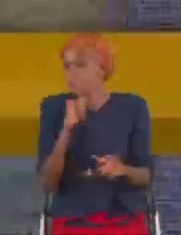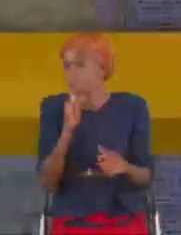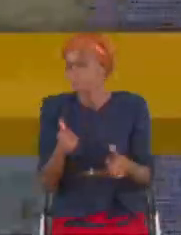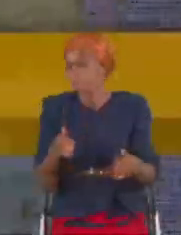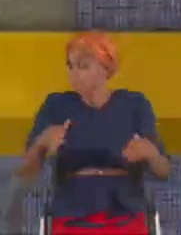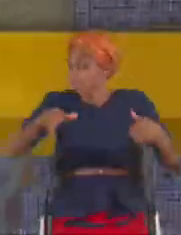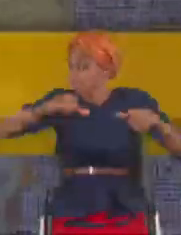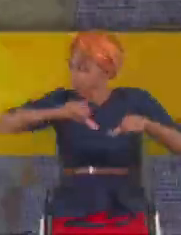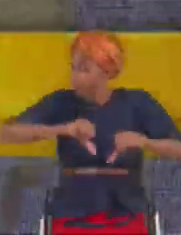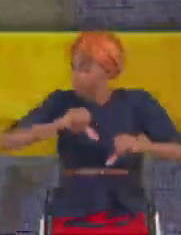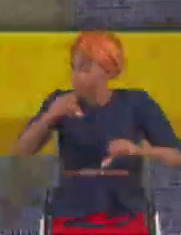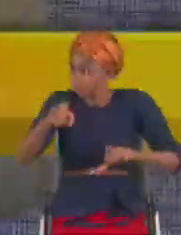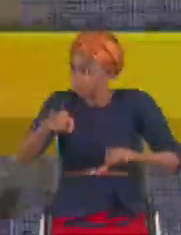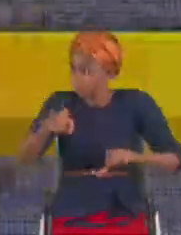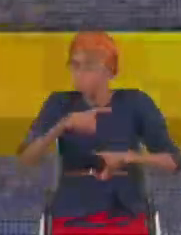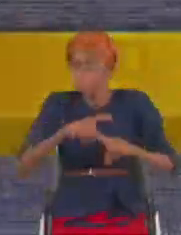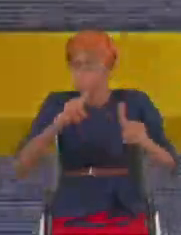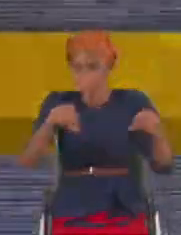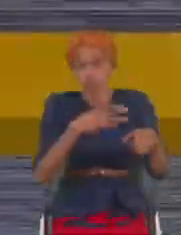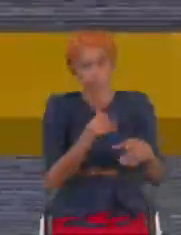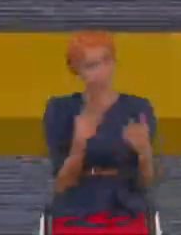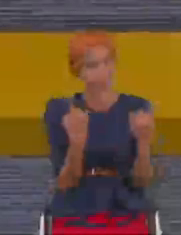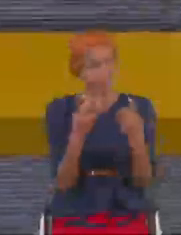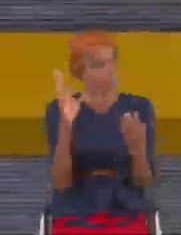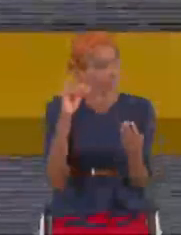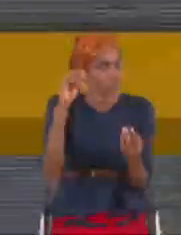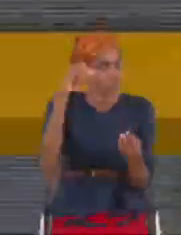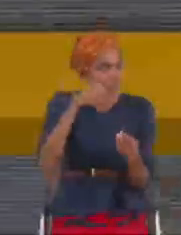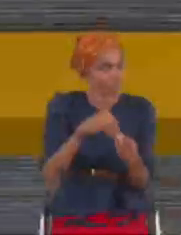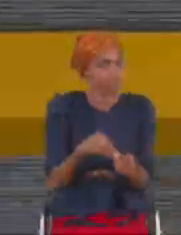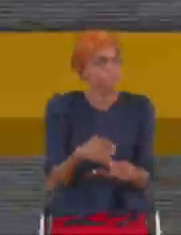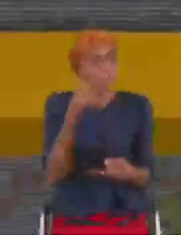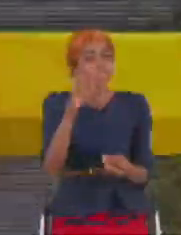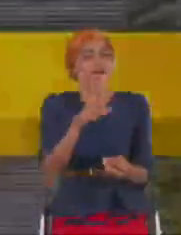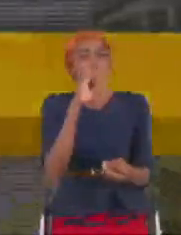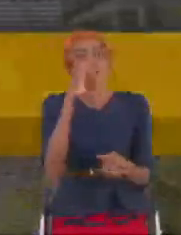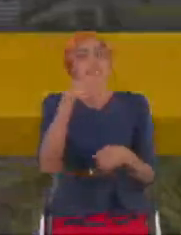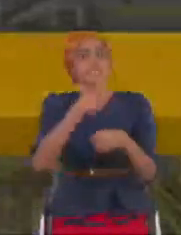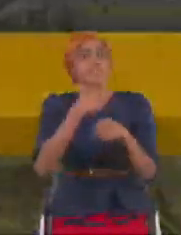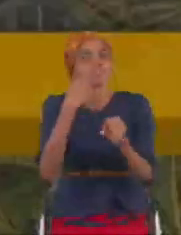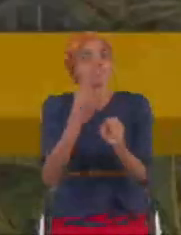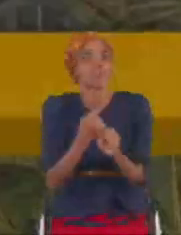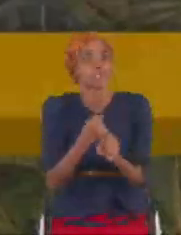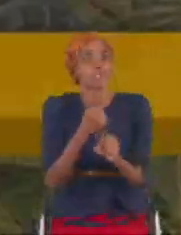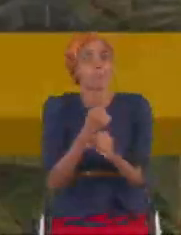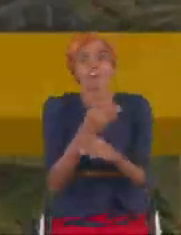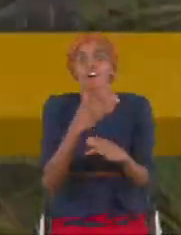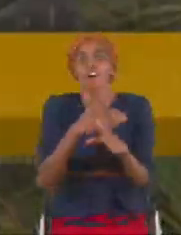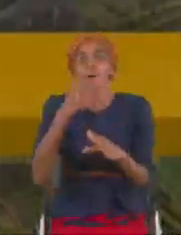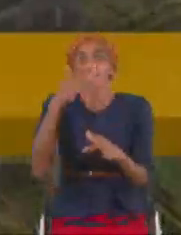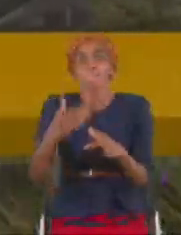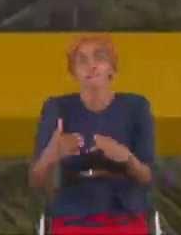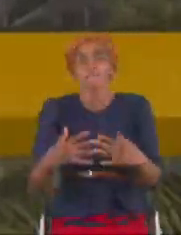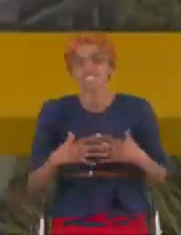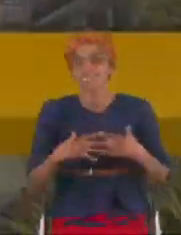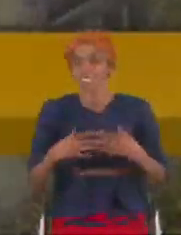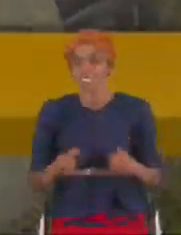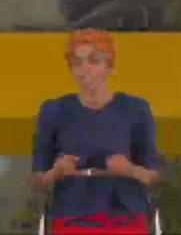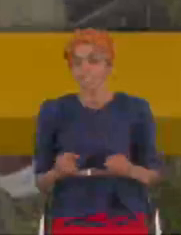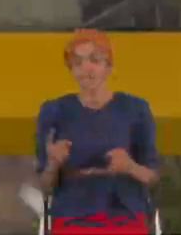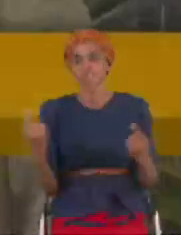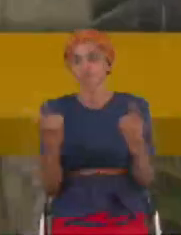20 et ne pêche plus tu est guéri va et de pêche